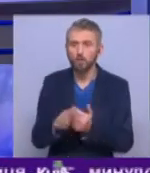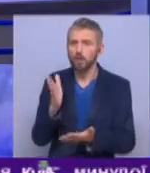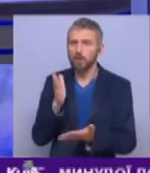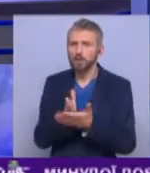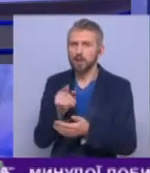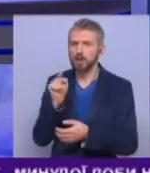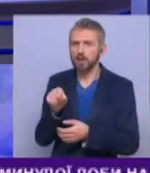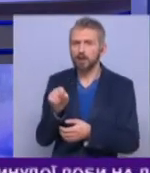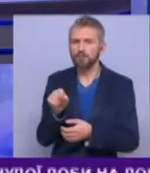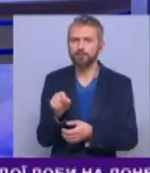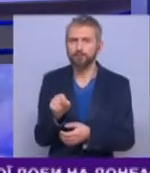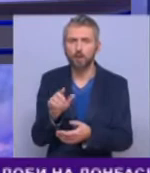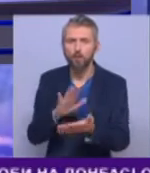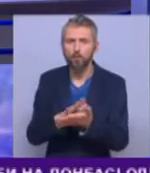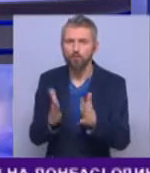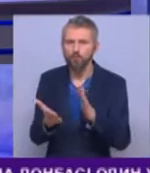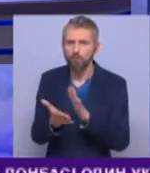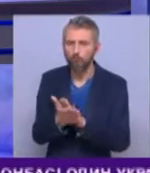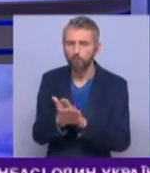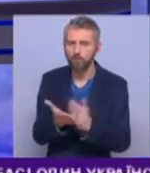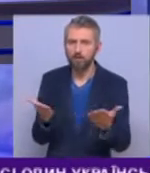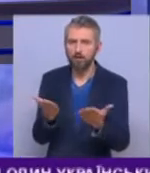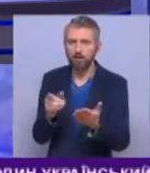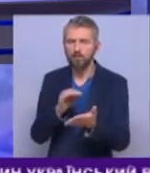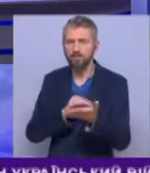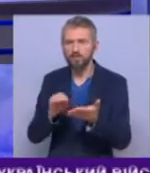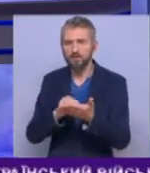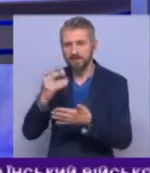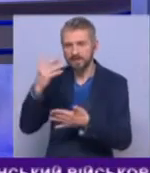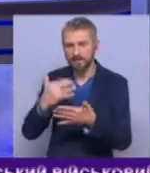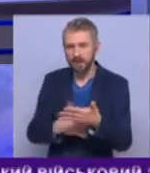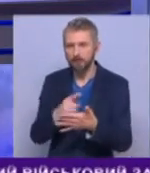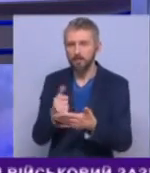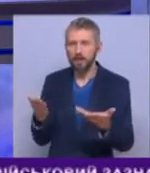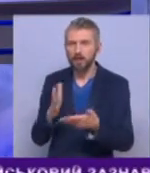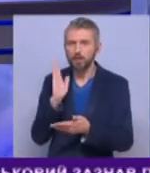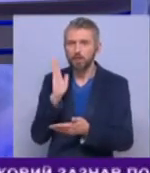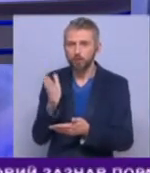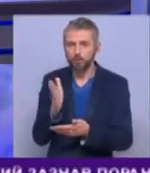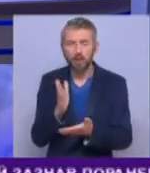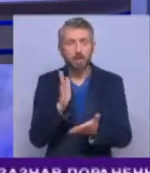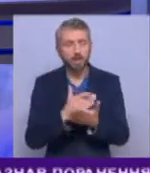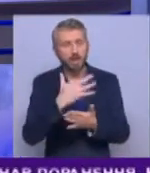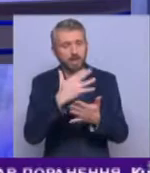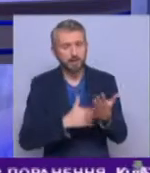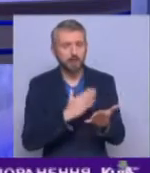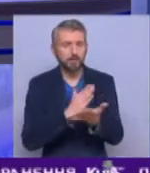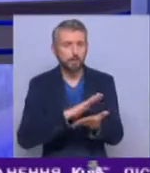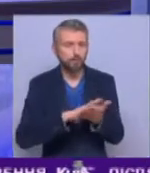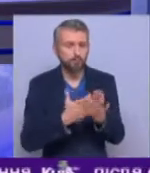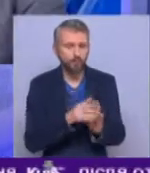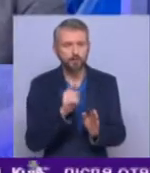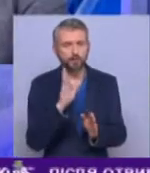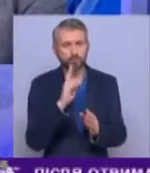там умови, да, якась от виписано критерії, за якими будуть? Є критерії, є умови, вони